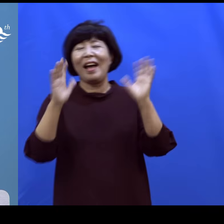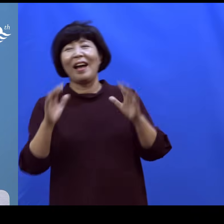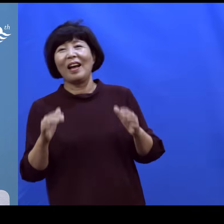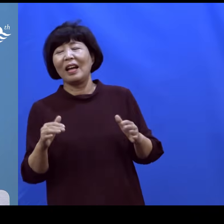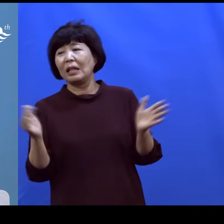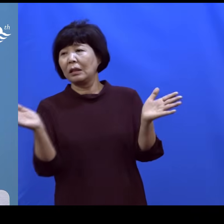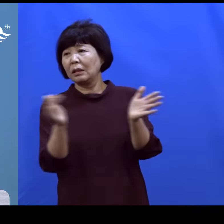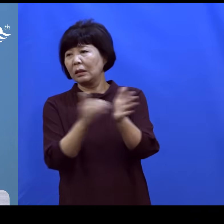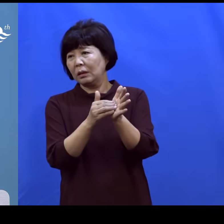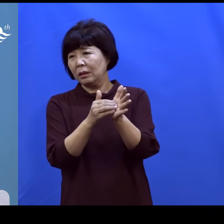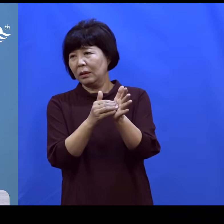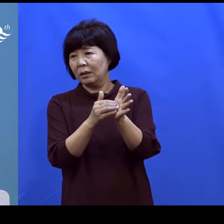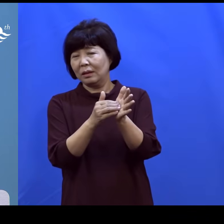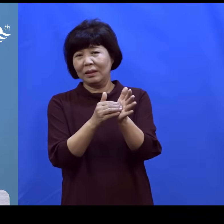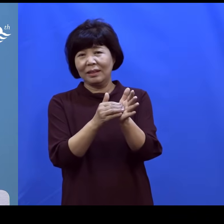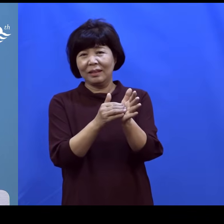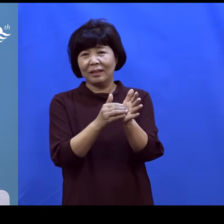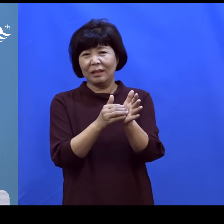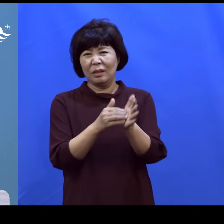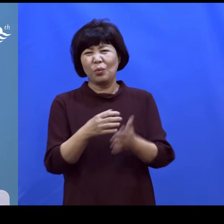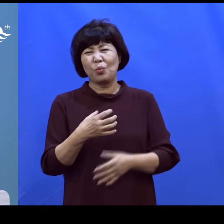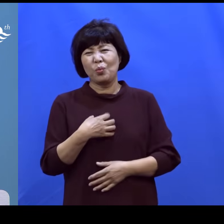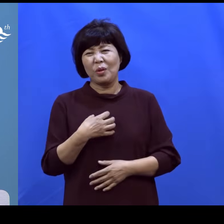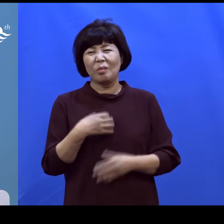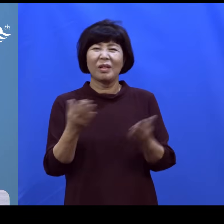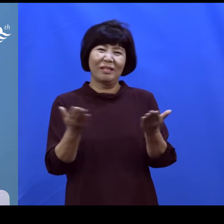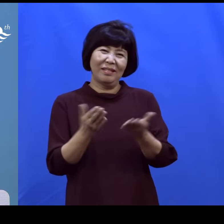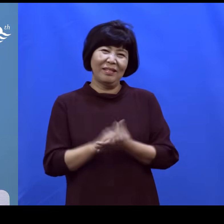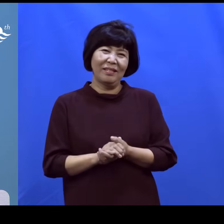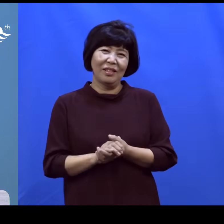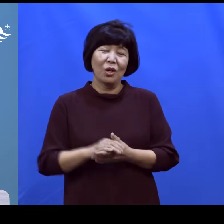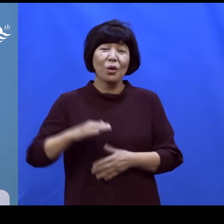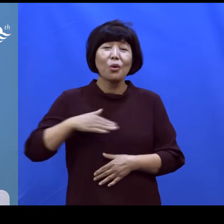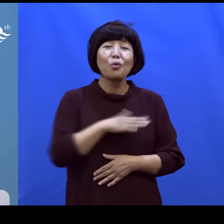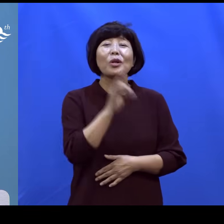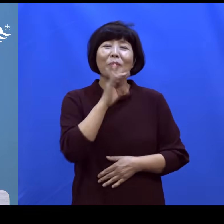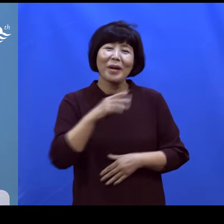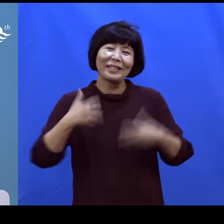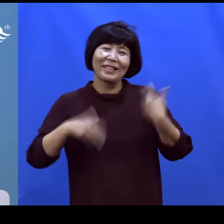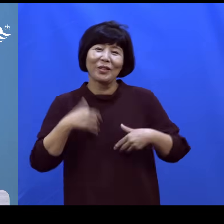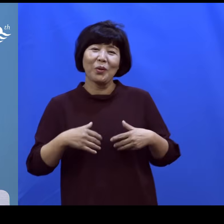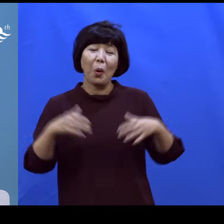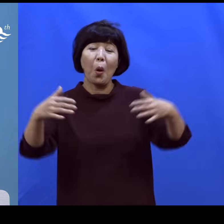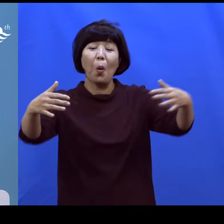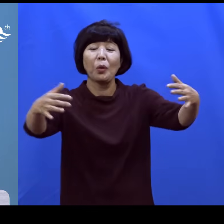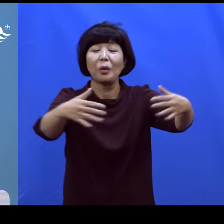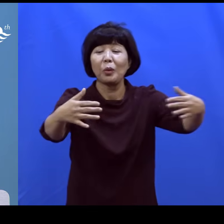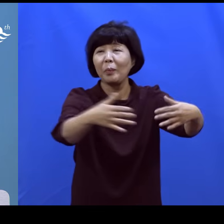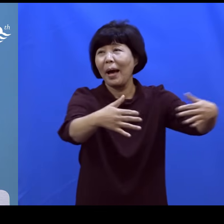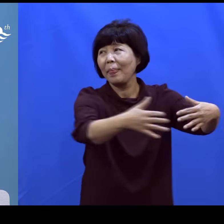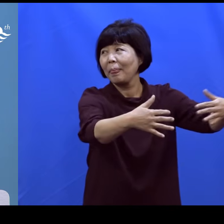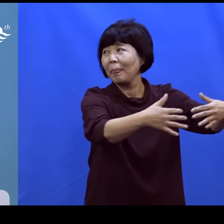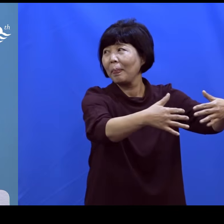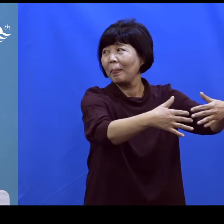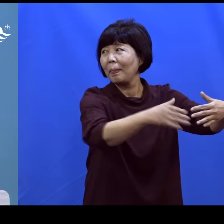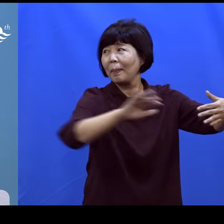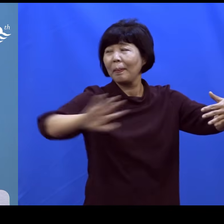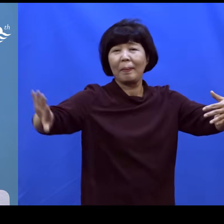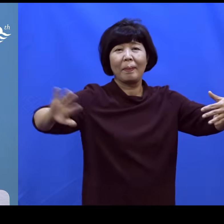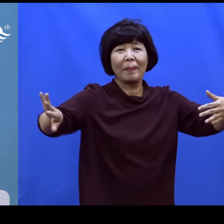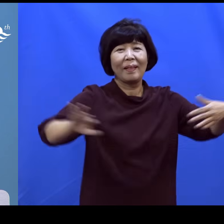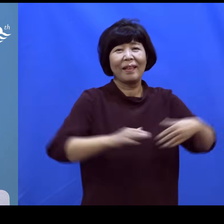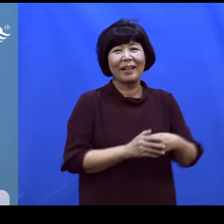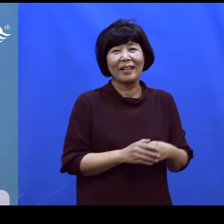끝날 위험성이 많아요. 우리끼리만 뭐 거룩한 밤 고요한 밤 부르고